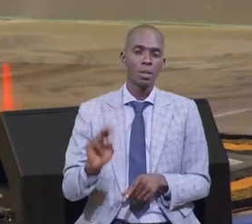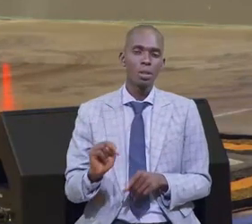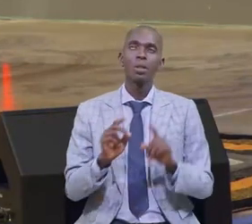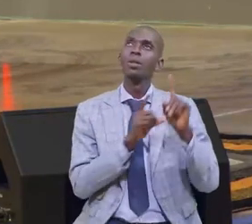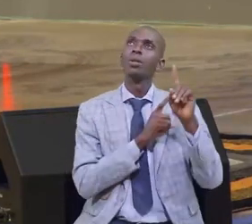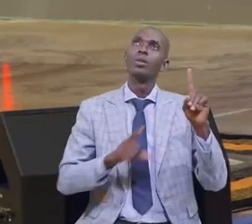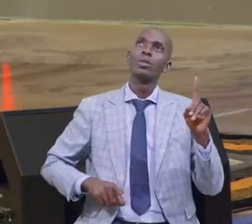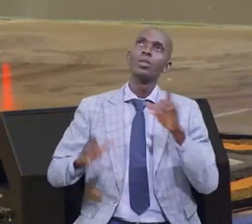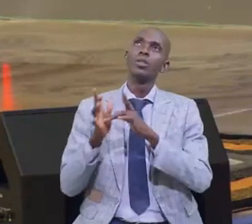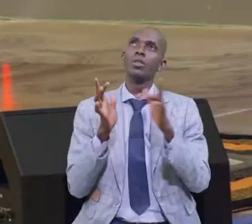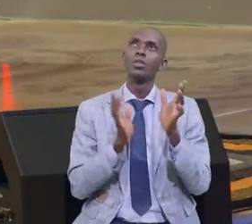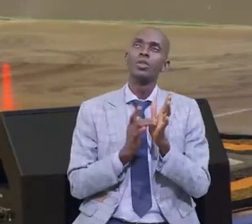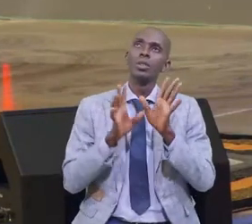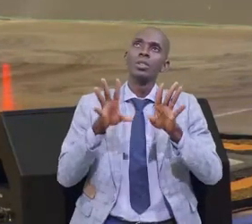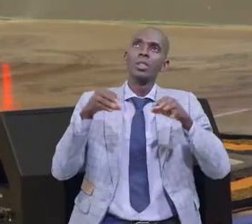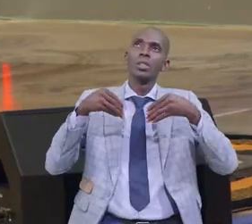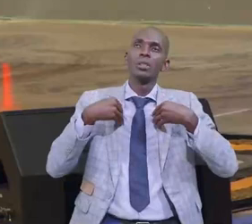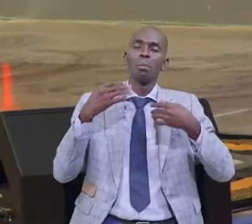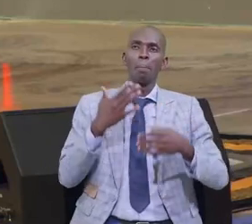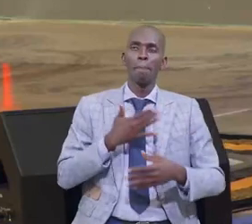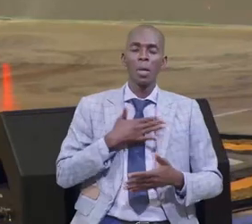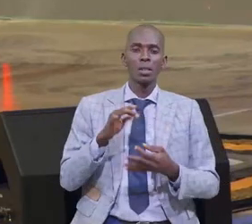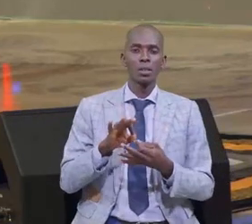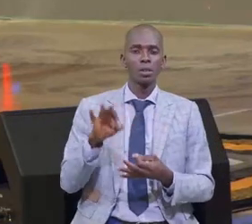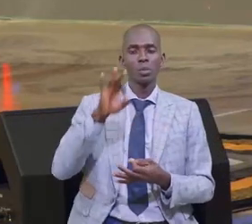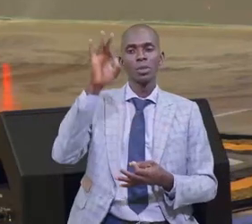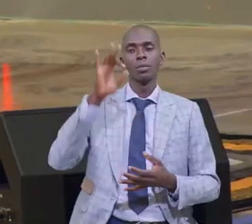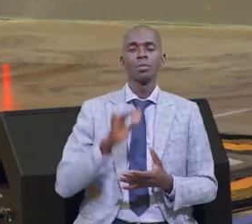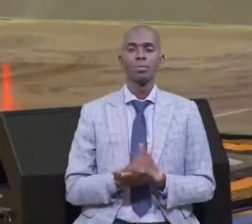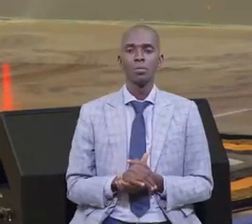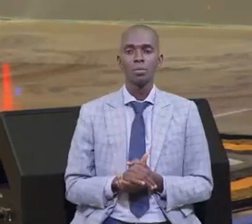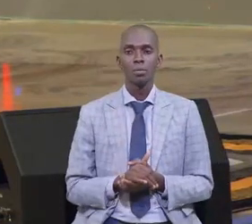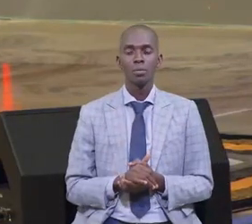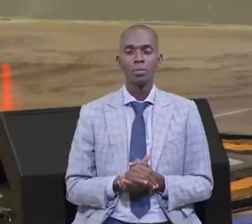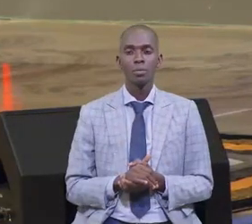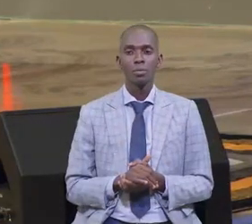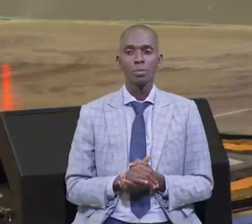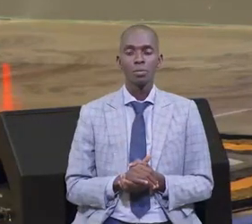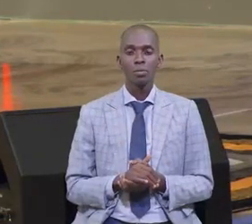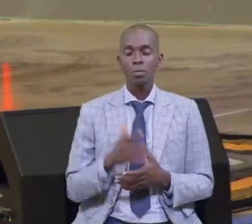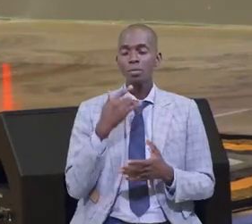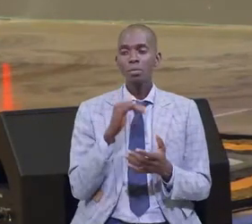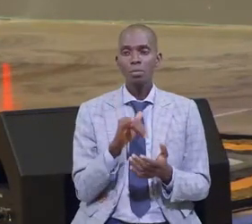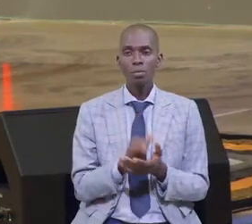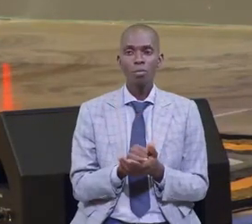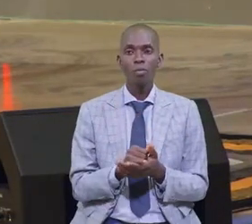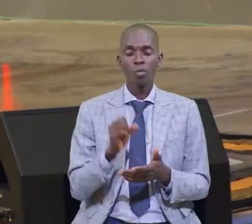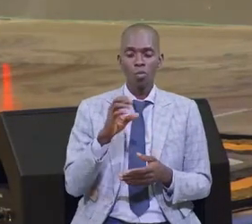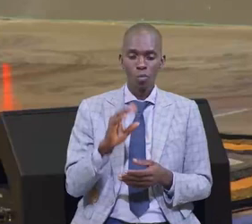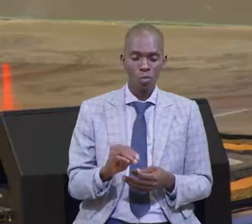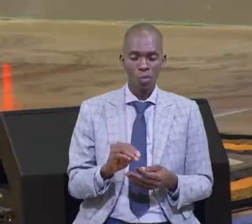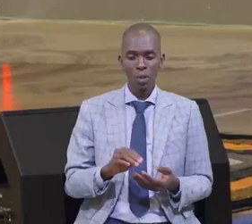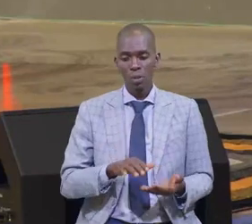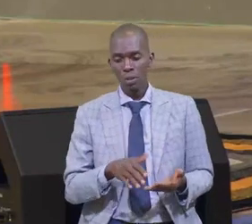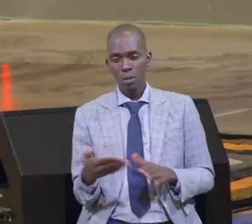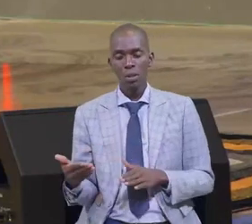à l'instar de Étienne qui a dit, Seigneur Jésus, reçois mon esprit. Les saints qui meurent